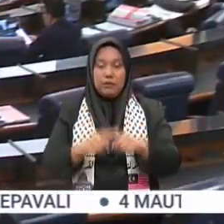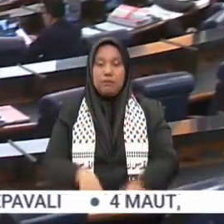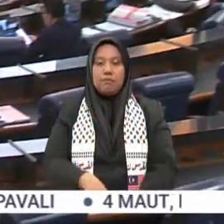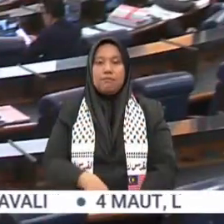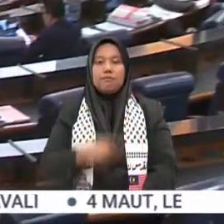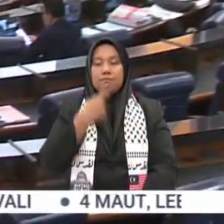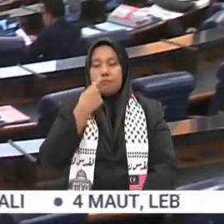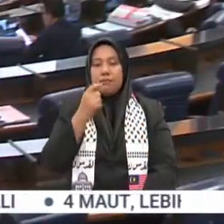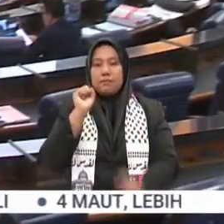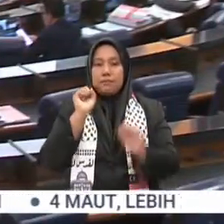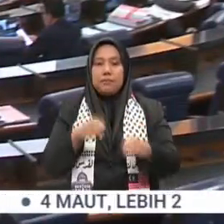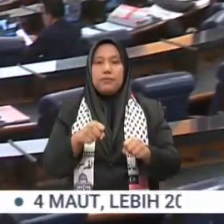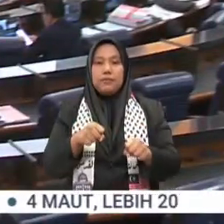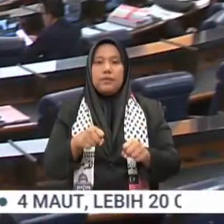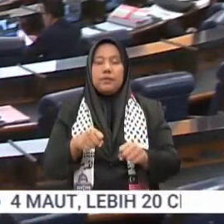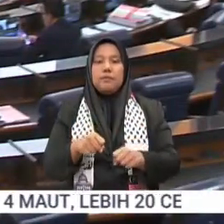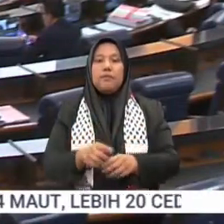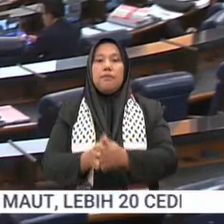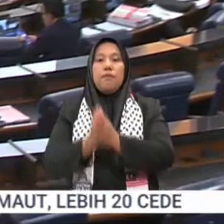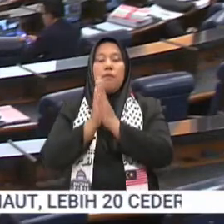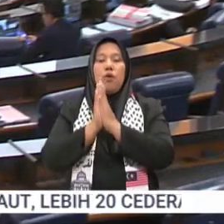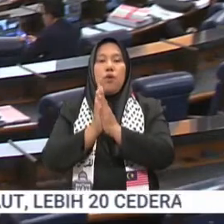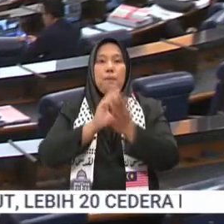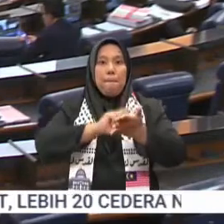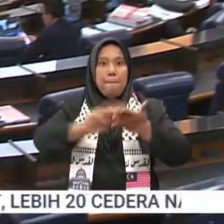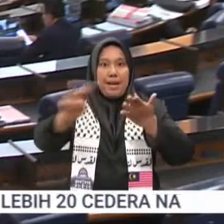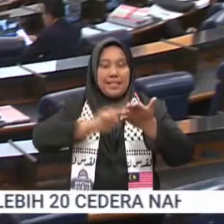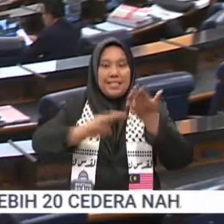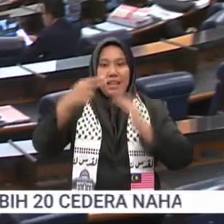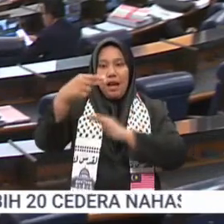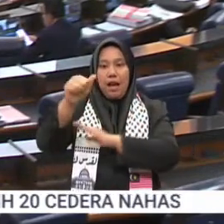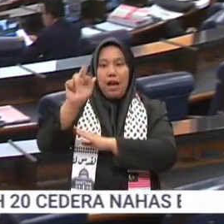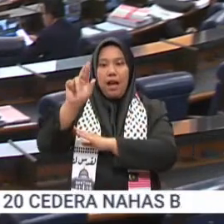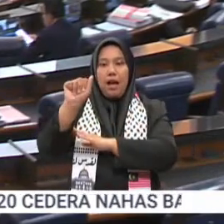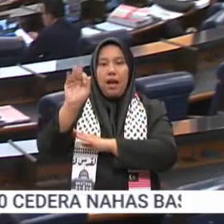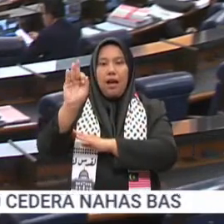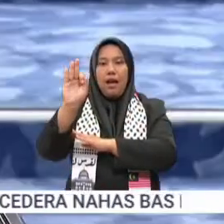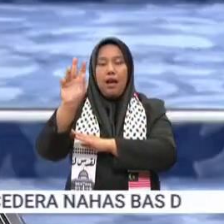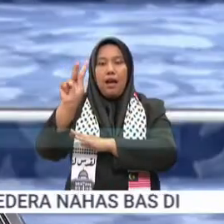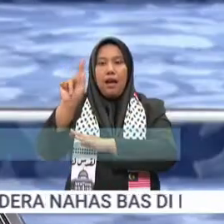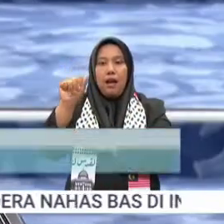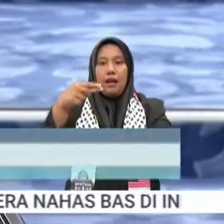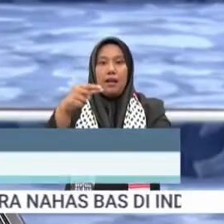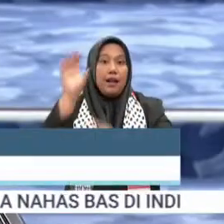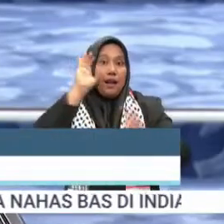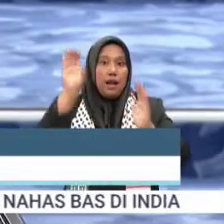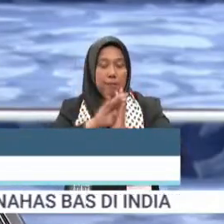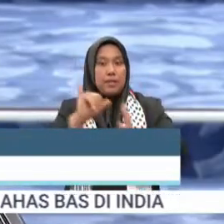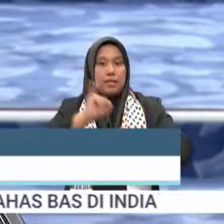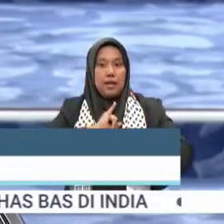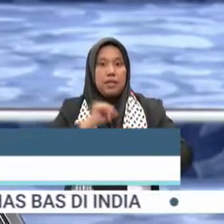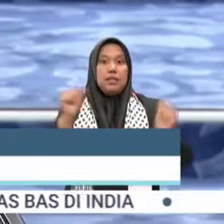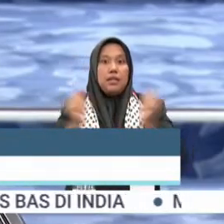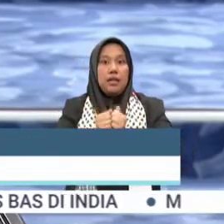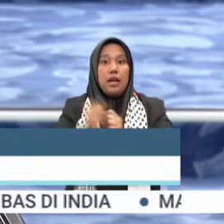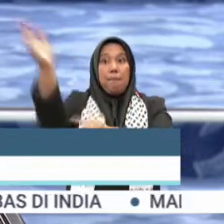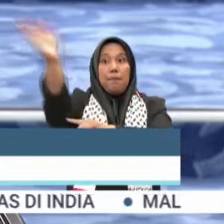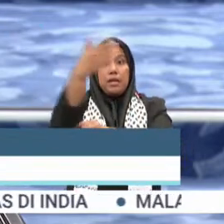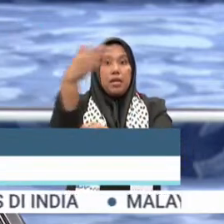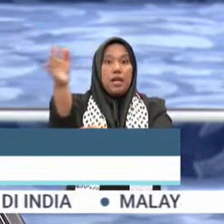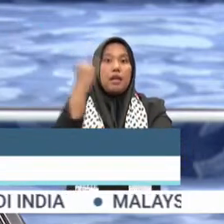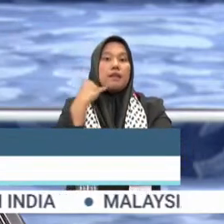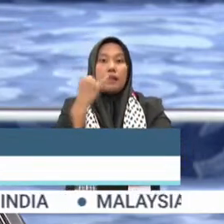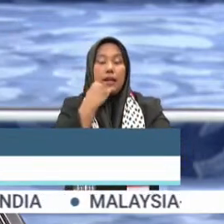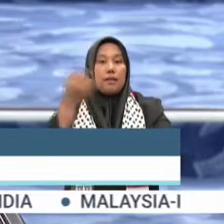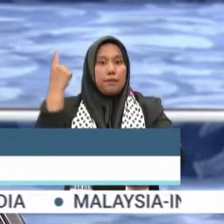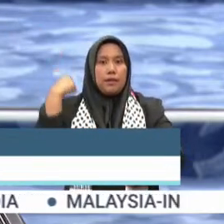Dalam pada itu, Perdana Menteri menyelar tindakan pihak yang sengaja mempolitikkan konflik Palestin-Israel dan ia termasuk individu yang